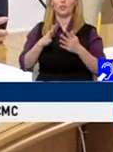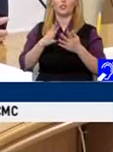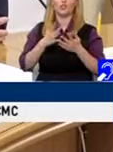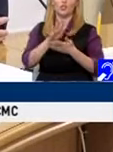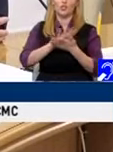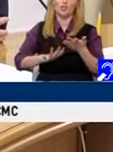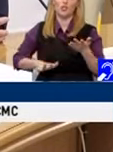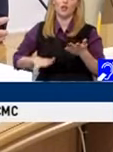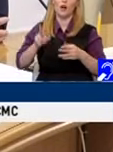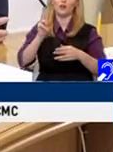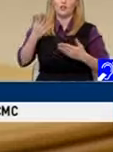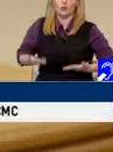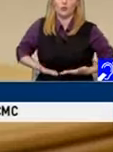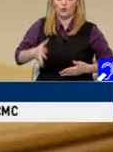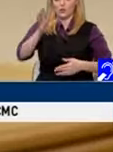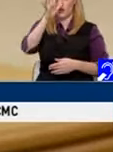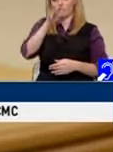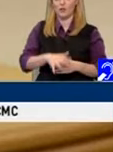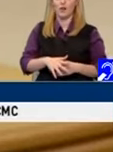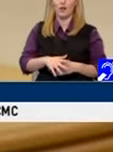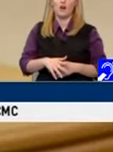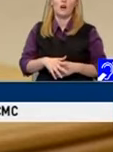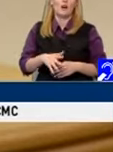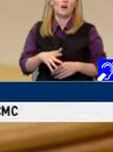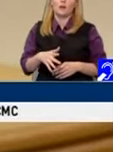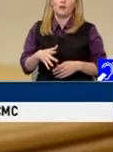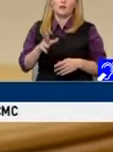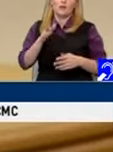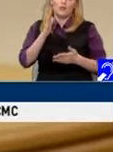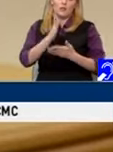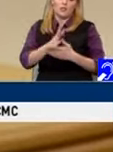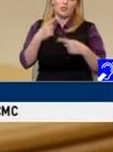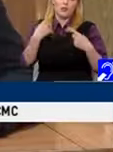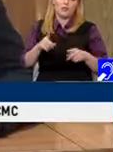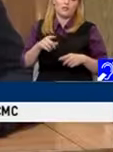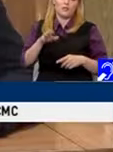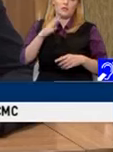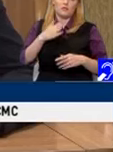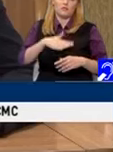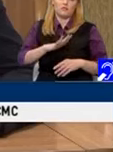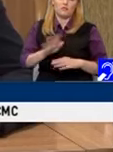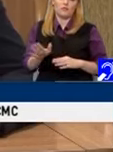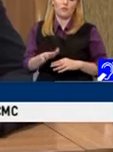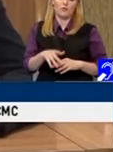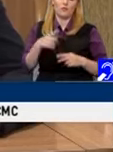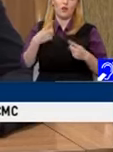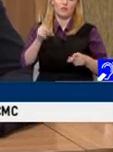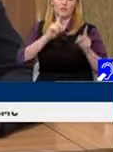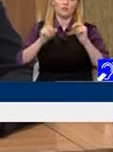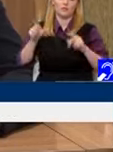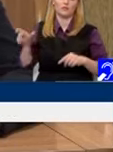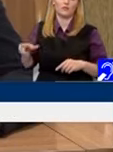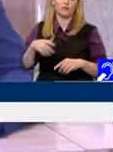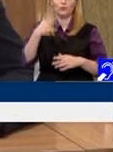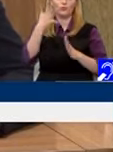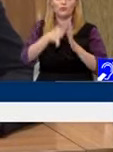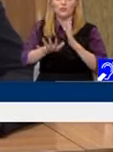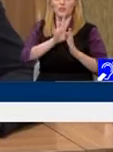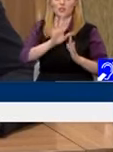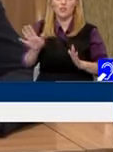locuitorilor din Chișinău. Revoltați de lipsa de punctualitate sunt și ceilalți consilieri. Nu înțelegem declarațiile unor șefi